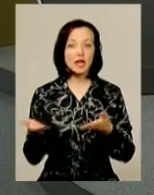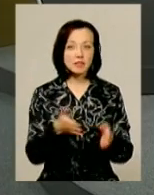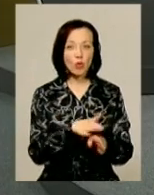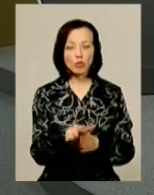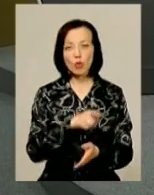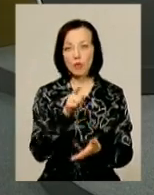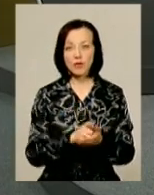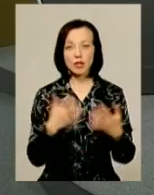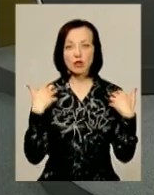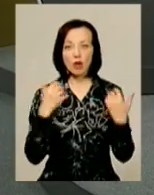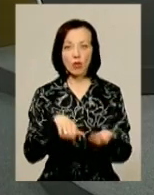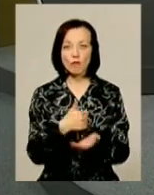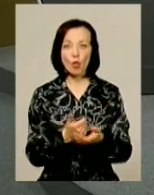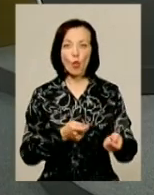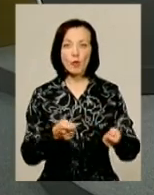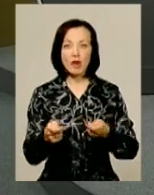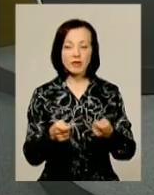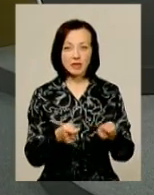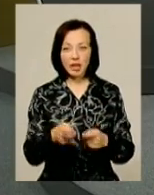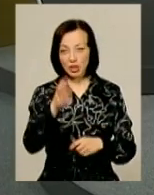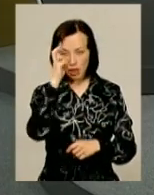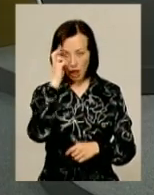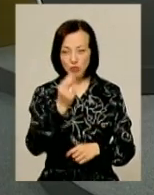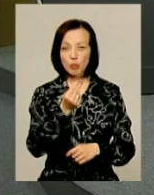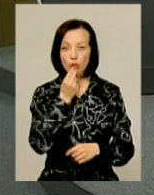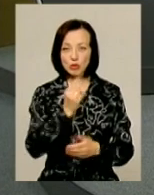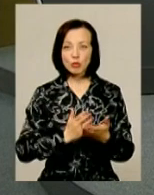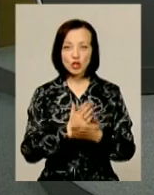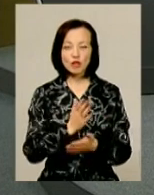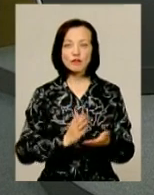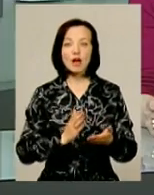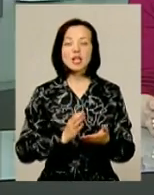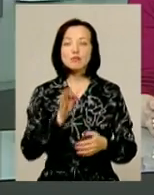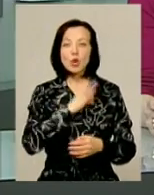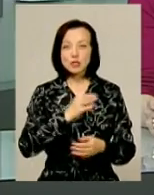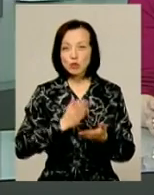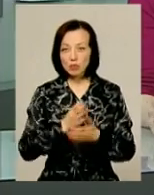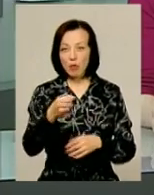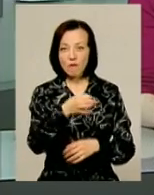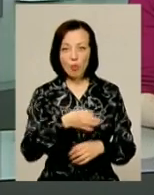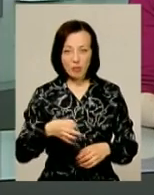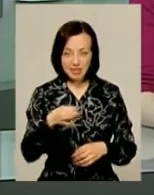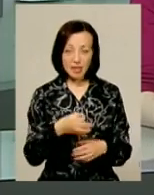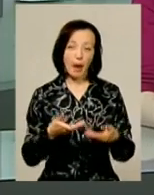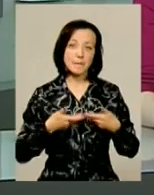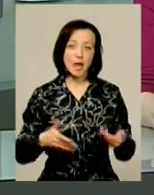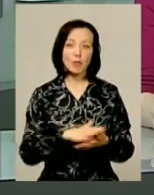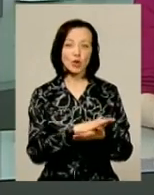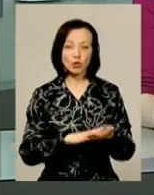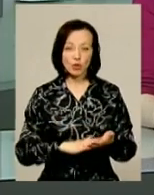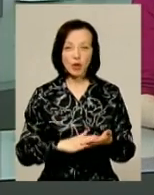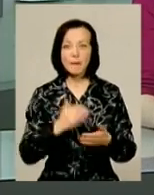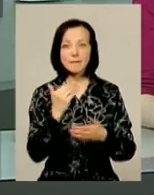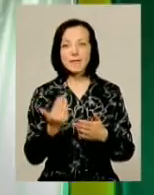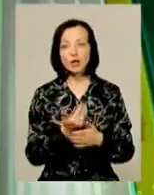виконуючий обов'язки начальника головного управління Держпродспоживслужби в області Олександр Садовюк. А ми продовжуємо